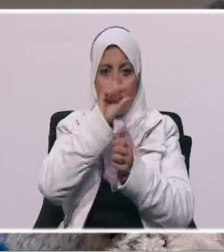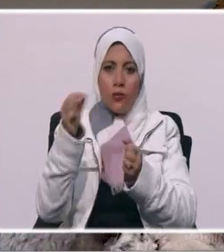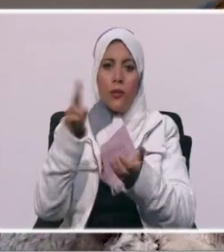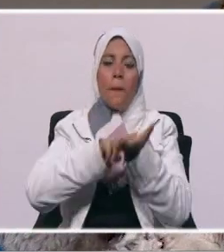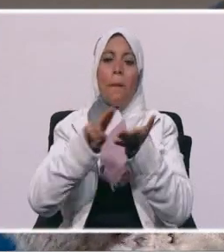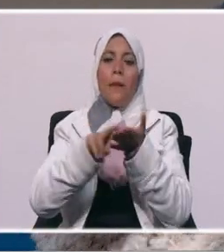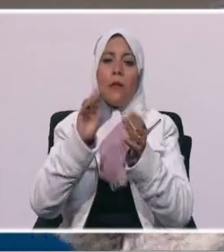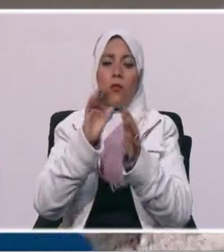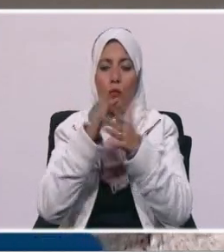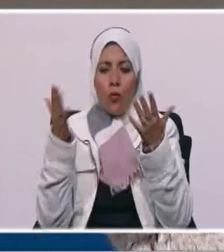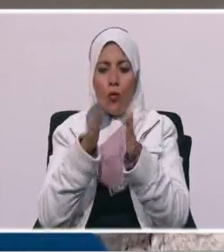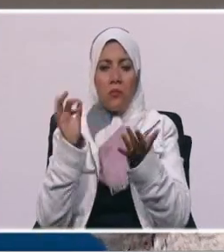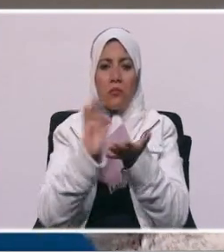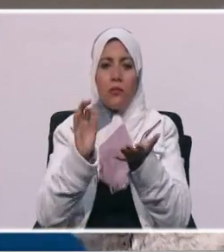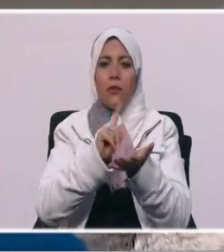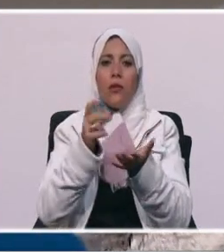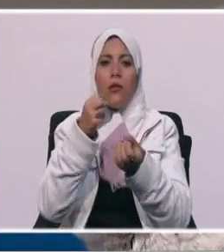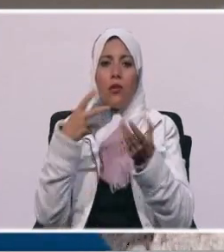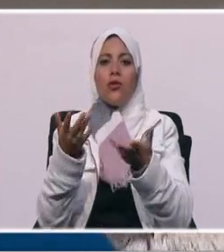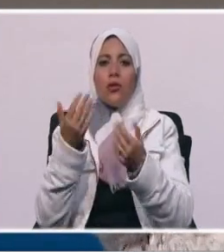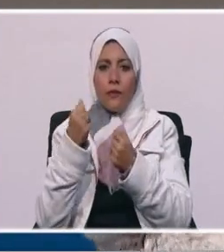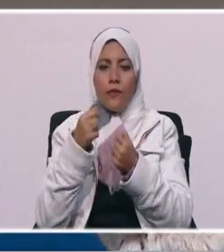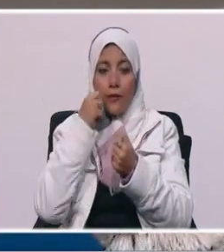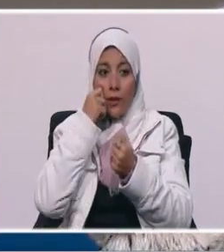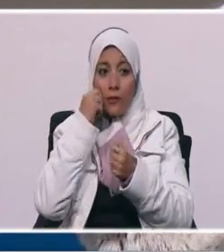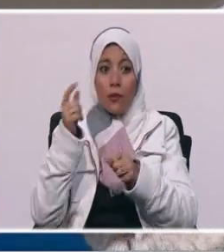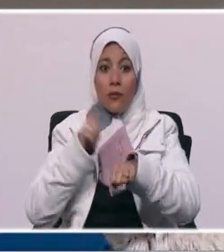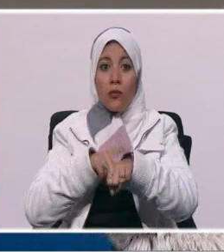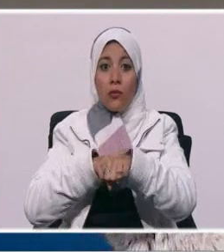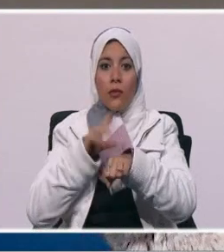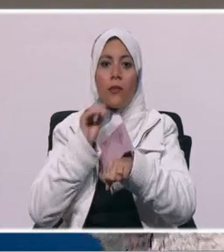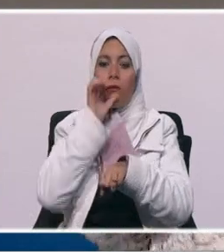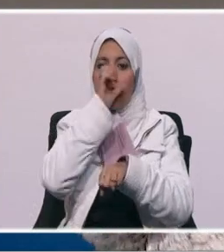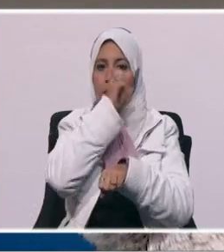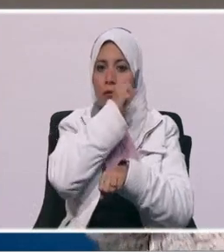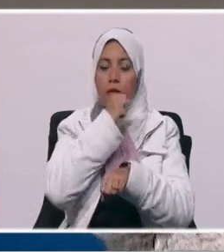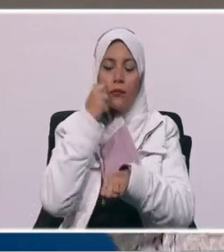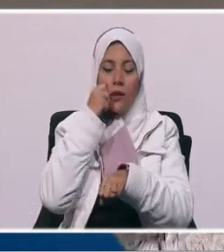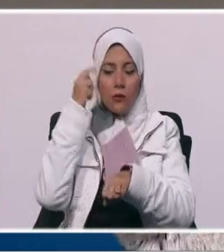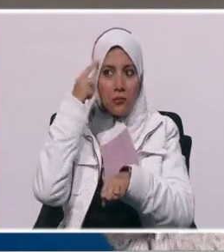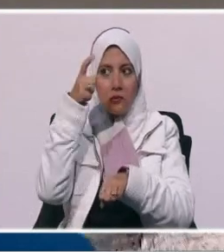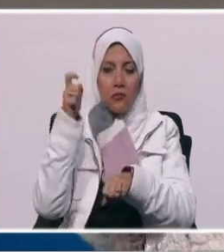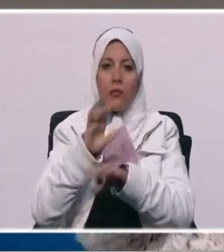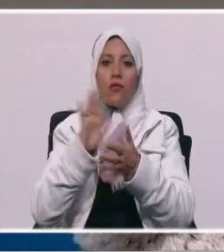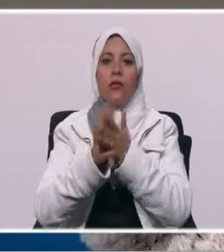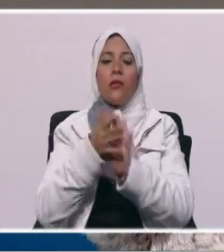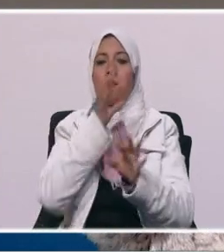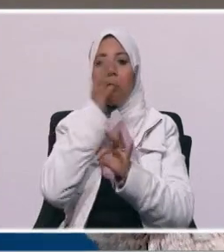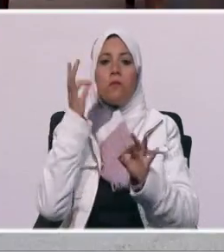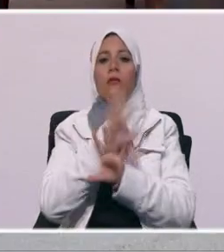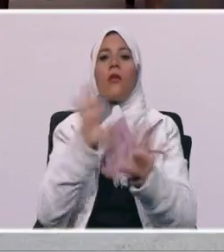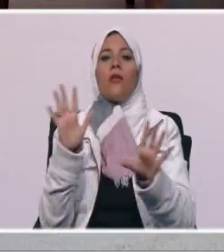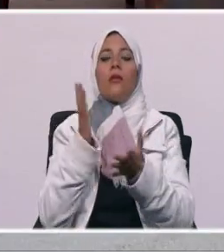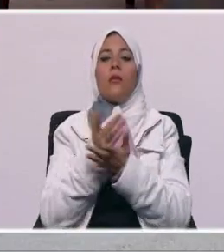ريبورتر تاني معانا. فوقتها حصل تكتم تام على الموضوع ده. بس لو انت مصر انك تعرف،